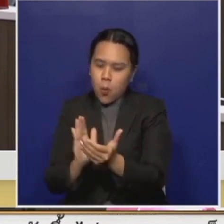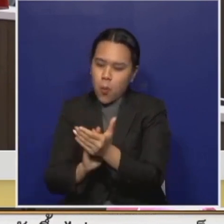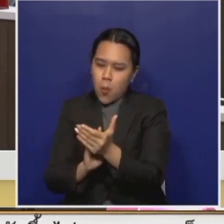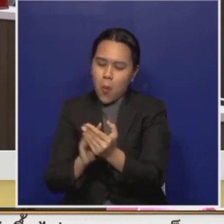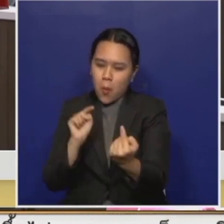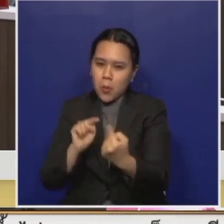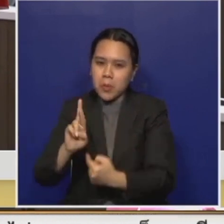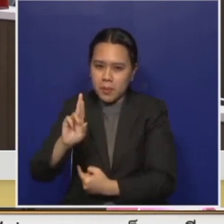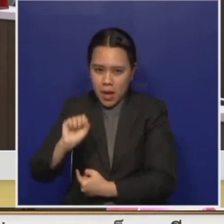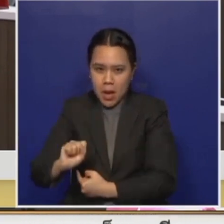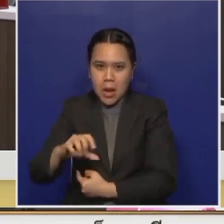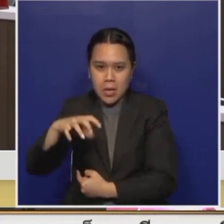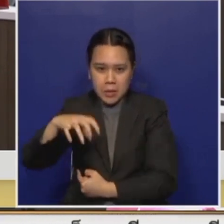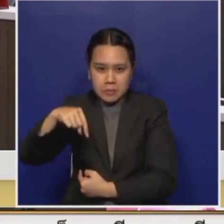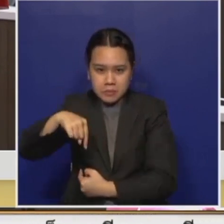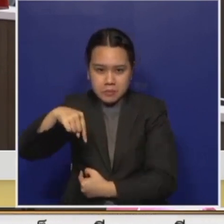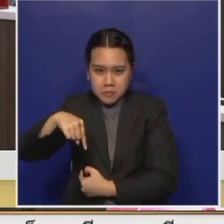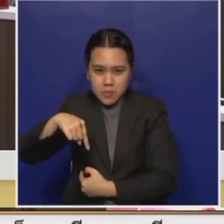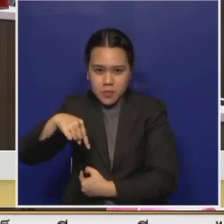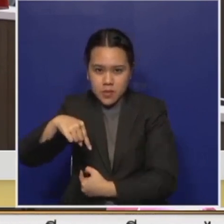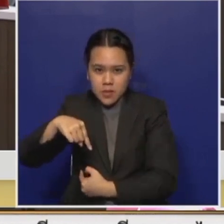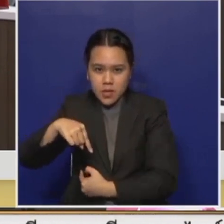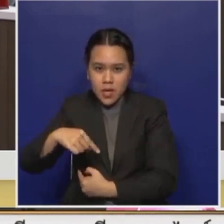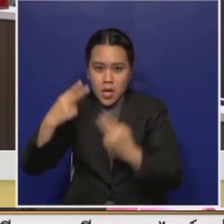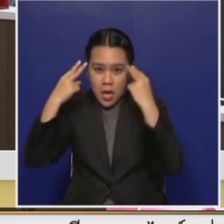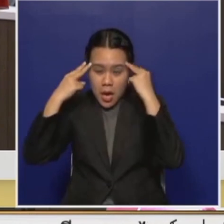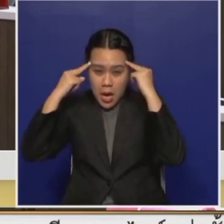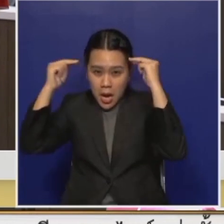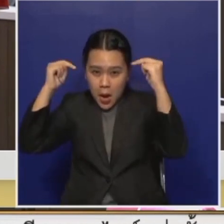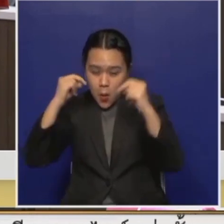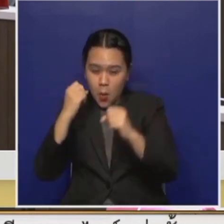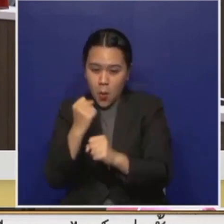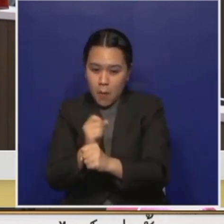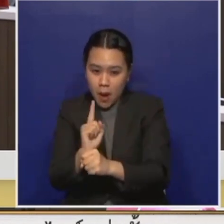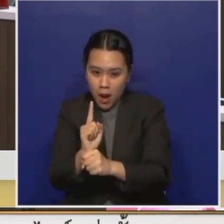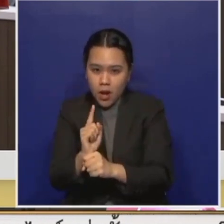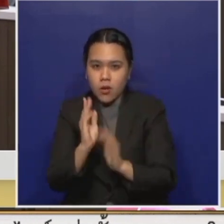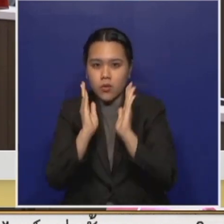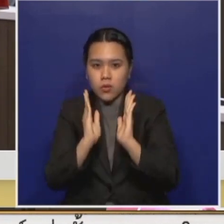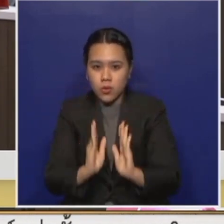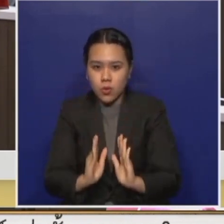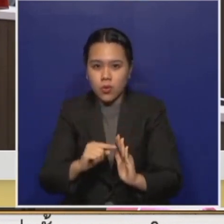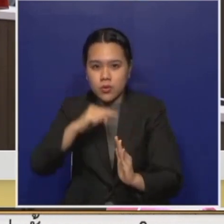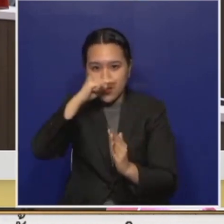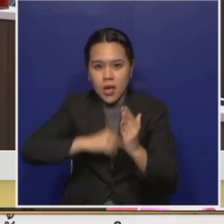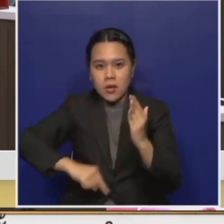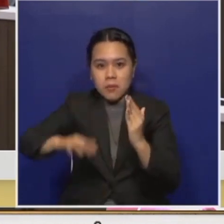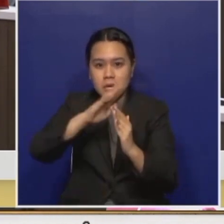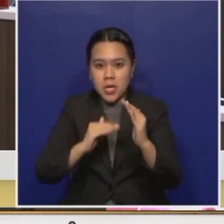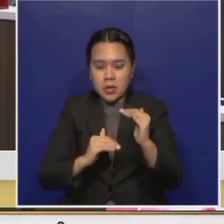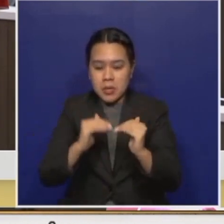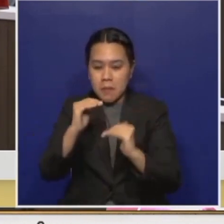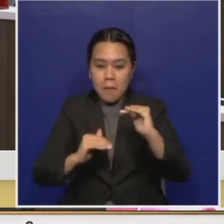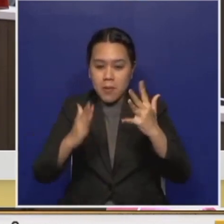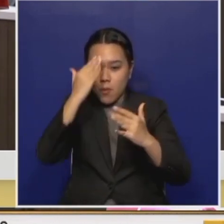นะครับว่าท่านทำให้คนในประเทษนี้ไมมีความเหลือมลำพอจนทั่วหน้